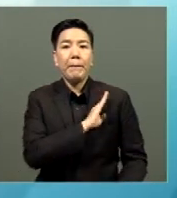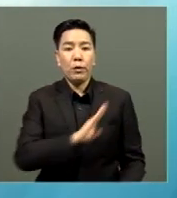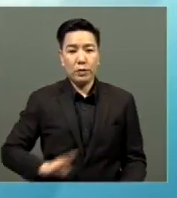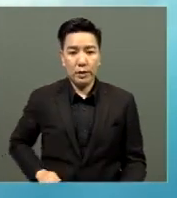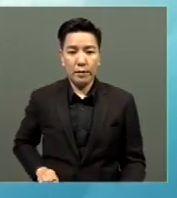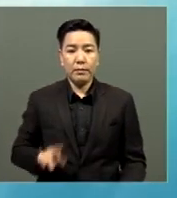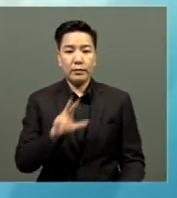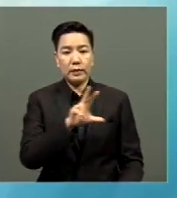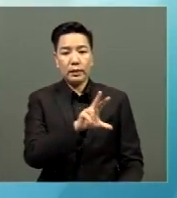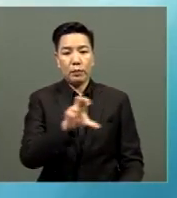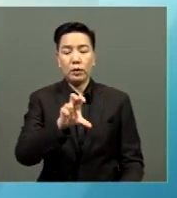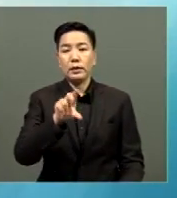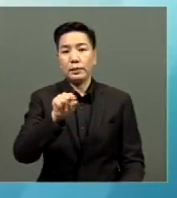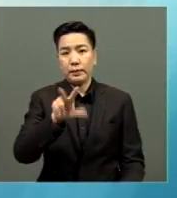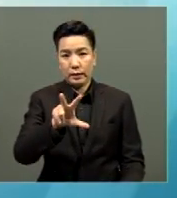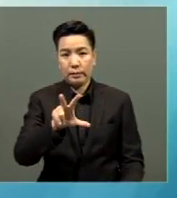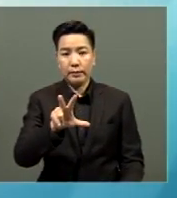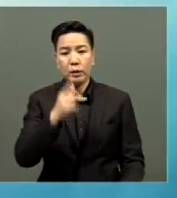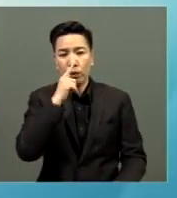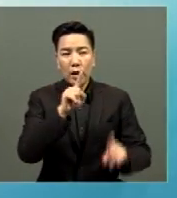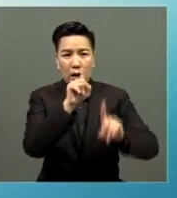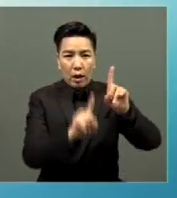นะครับแล้วก็เบลเยี่ยมอีก323